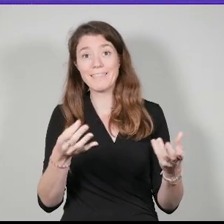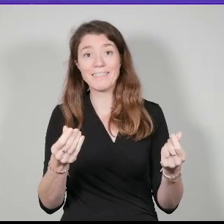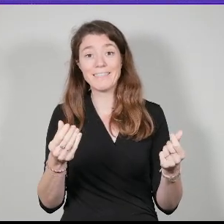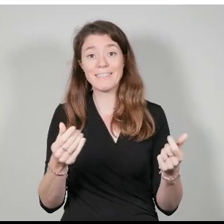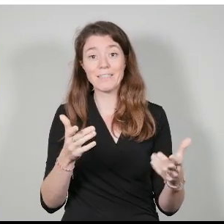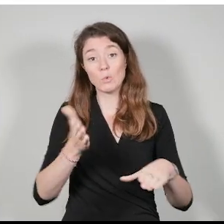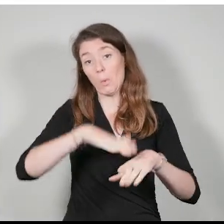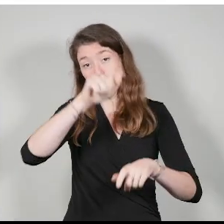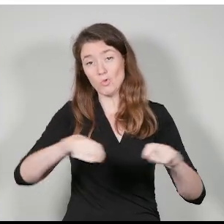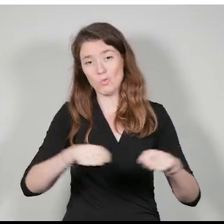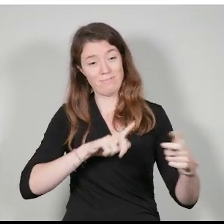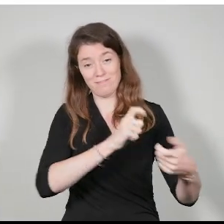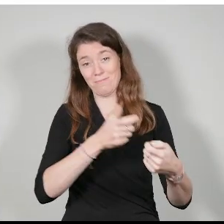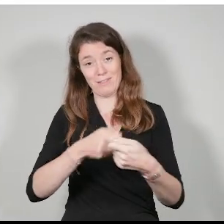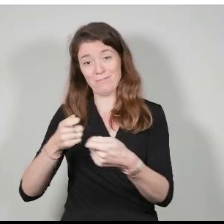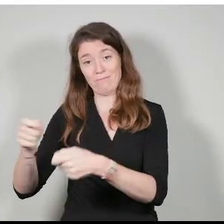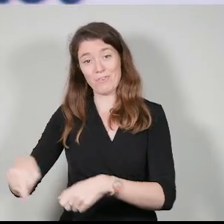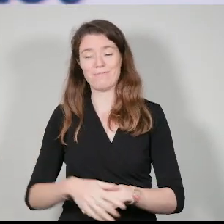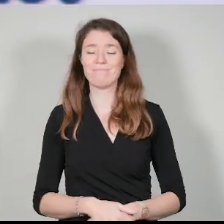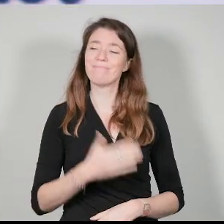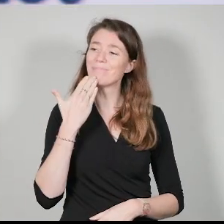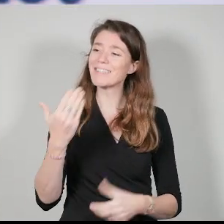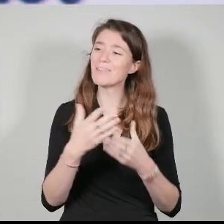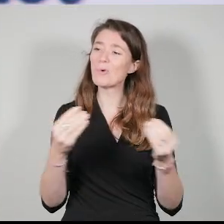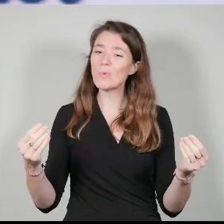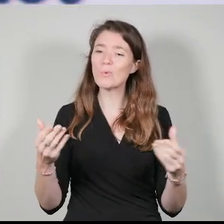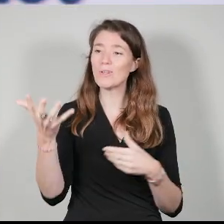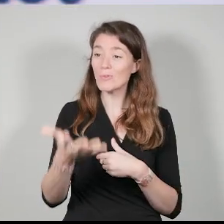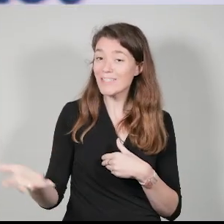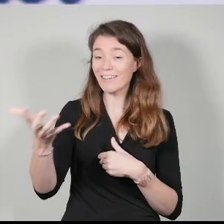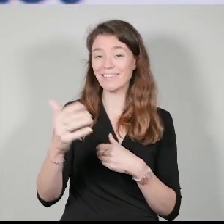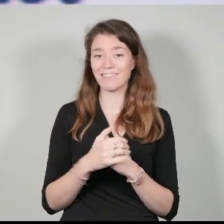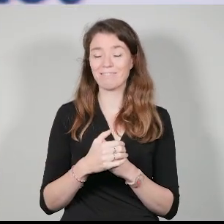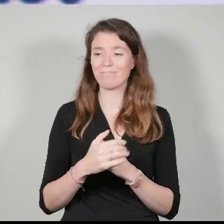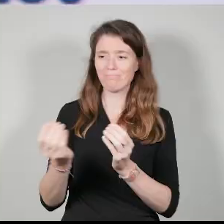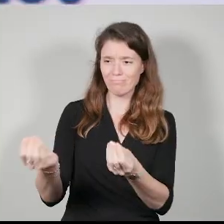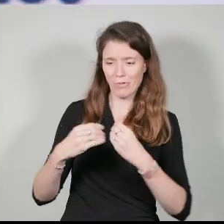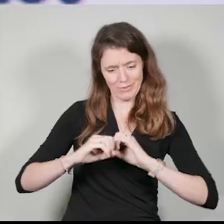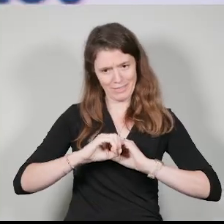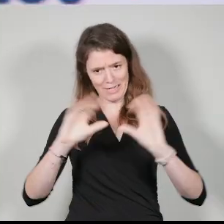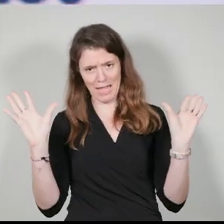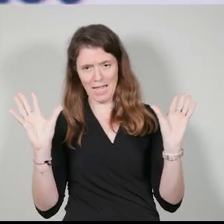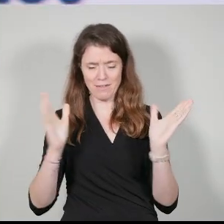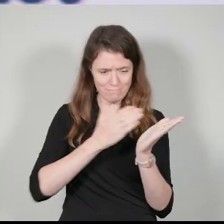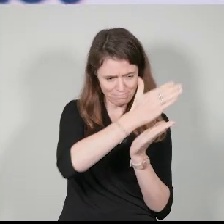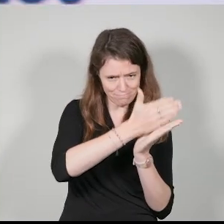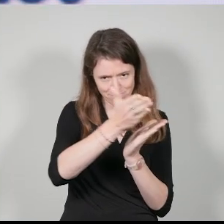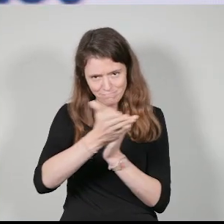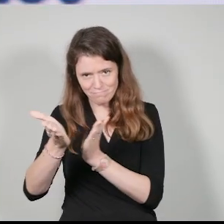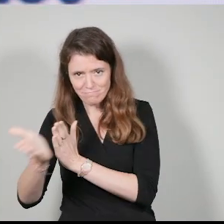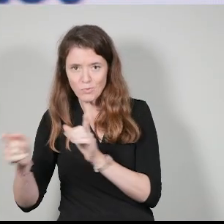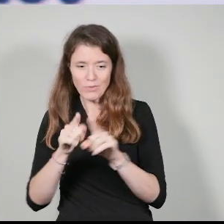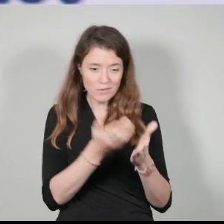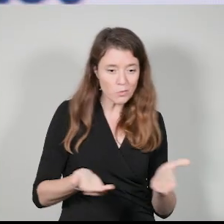sur mesure. Voilà, c'est toujours cette idée. Merci beaucoup à vous 5 pour vos éclairages sur les situations et les pistes aussi pour faire